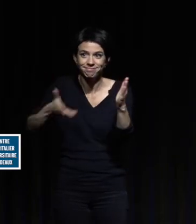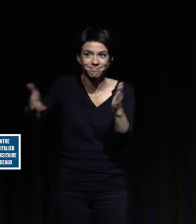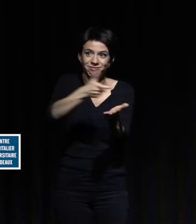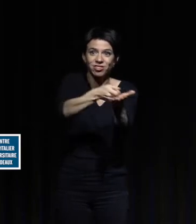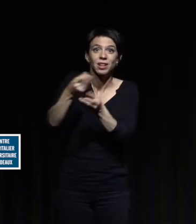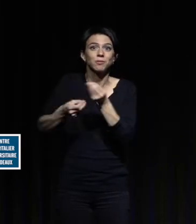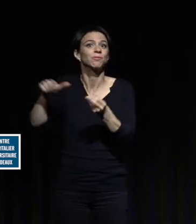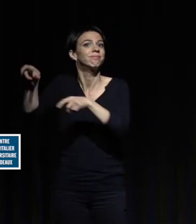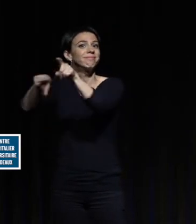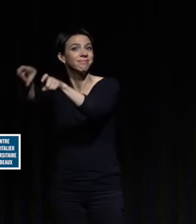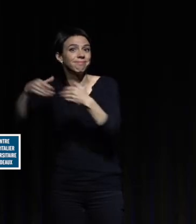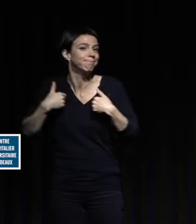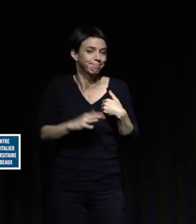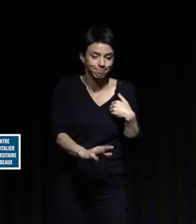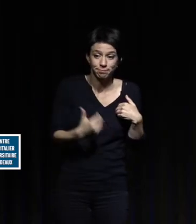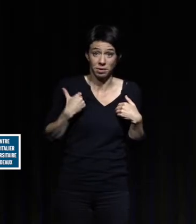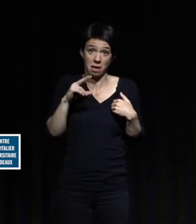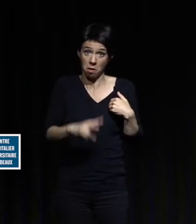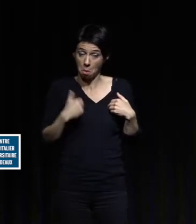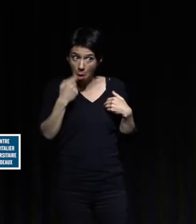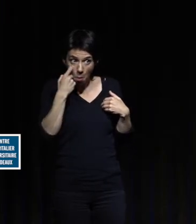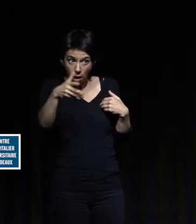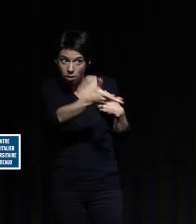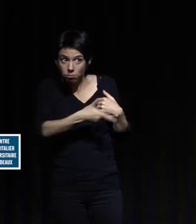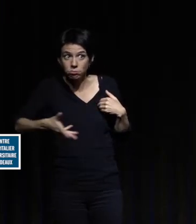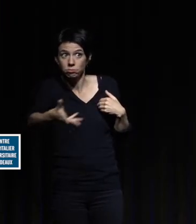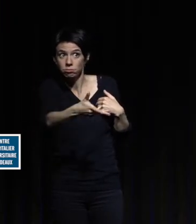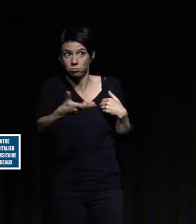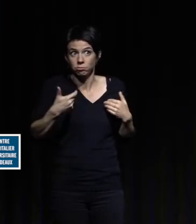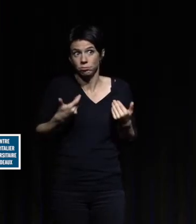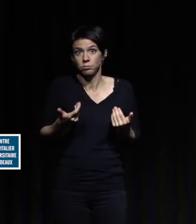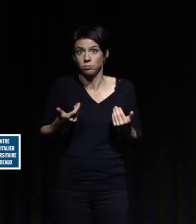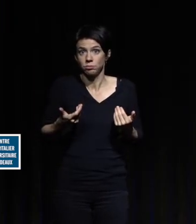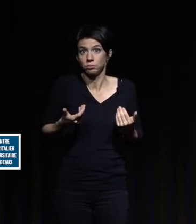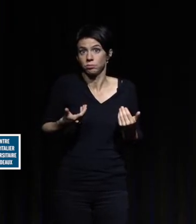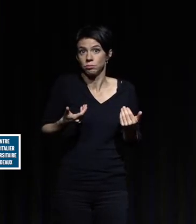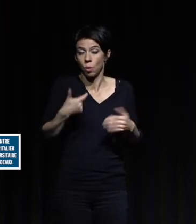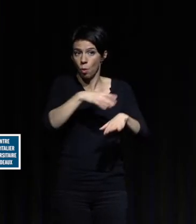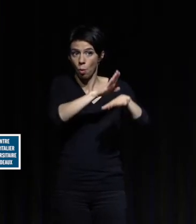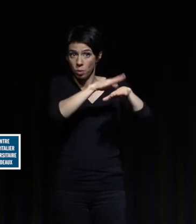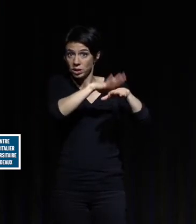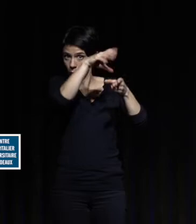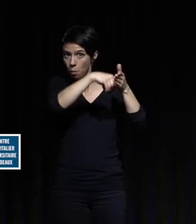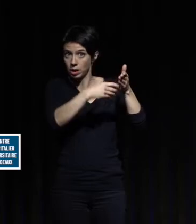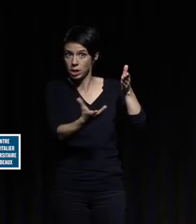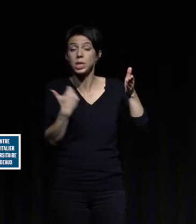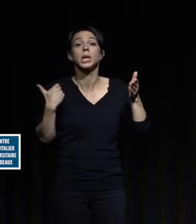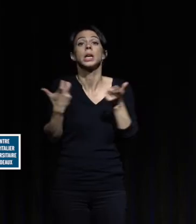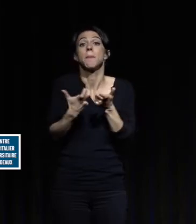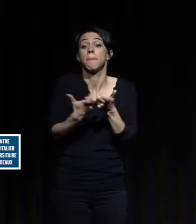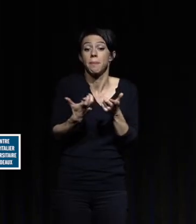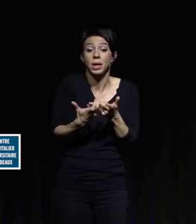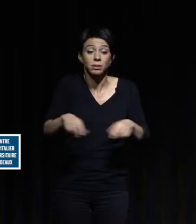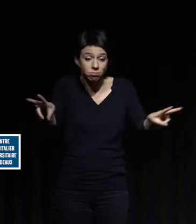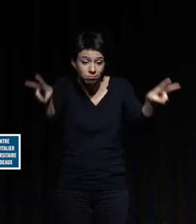va plutôt dans le sens des recommandations actuelles. Et maintenant que j'ai élargi mon vocabulaire des régimes il y a peu sur le régime